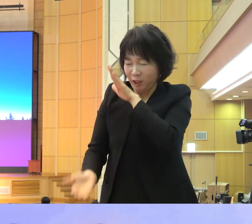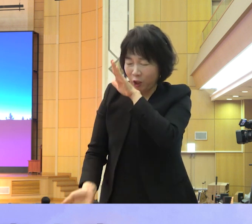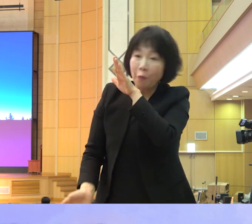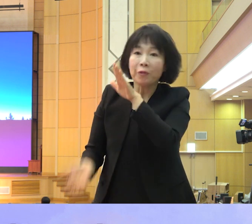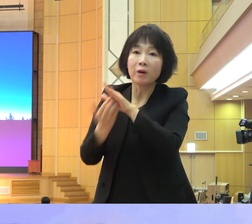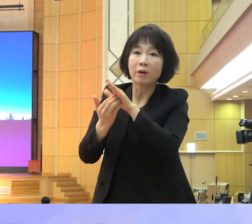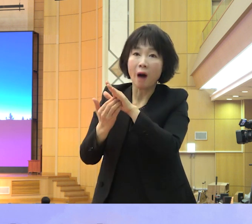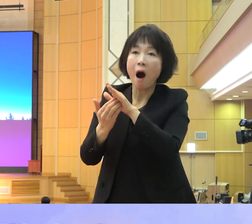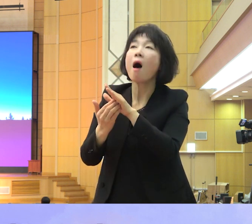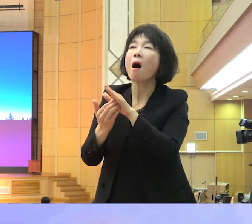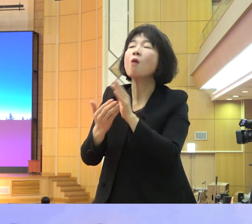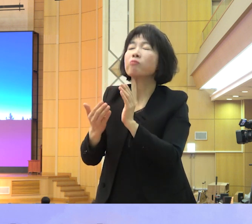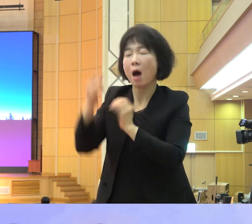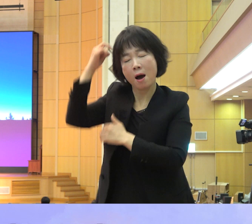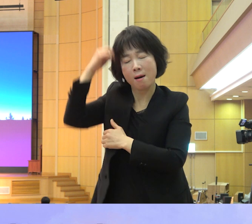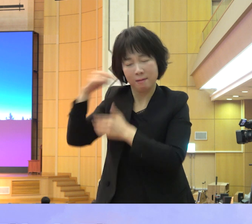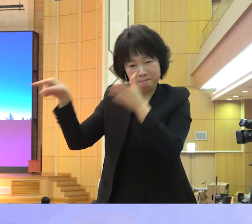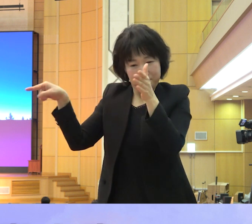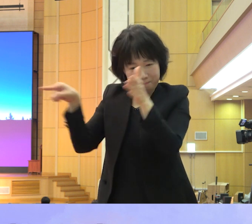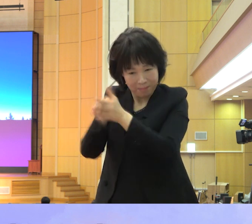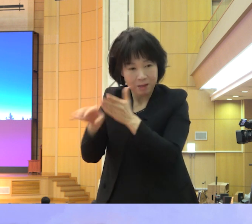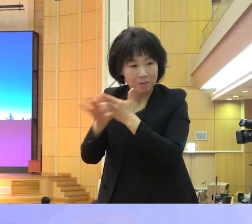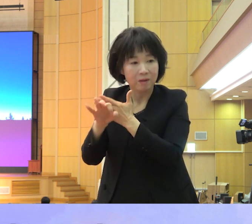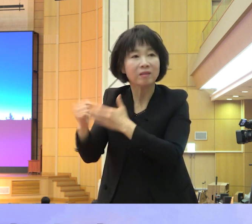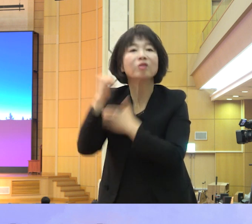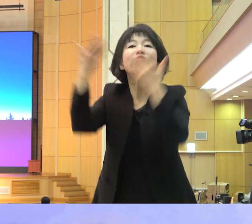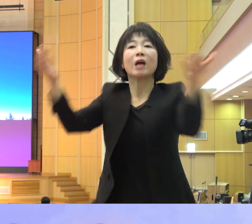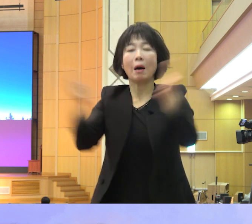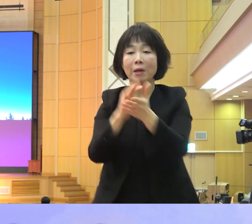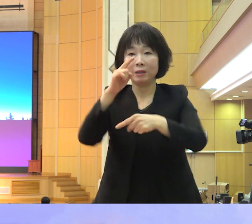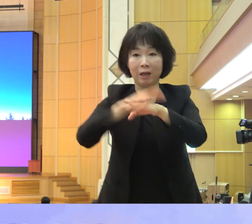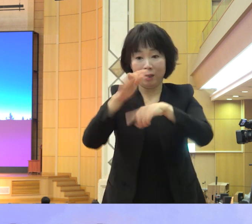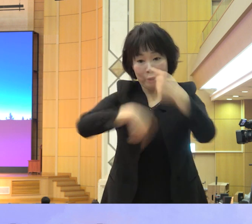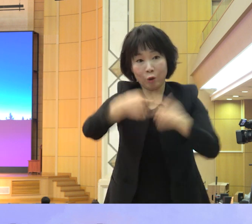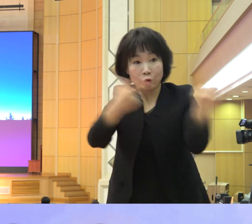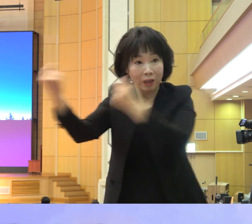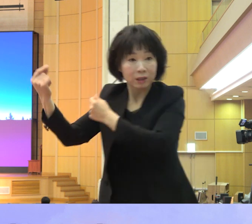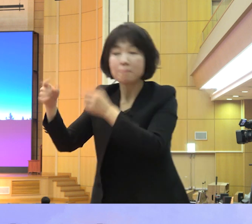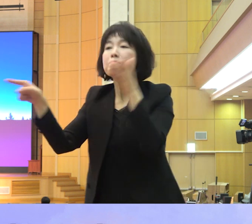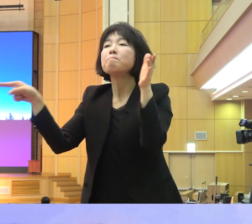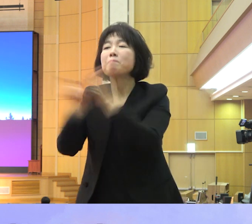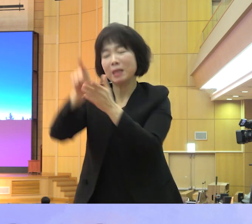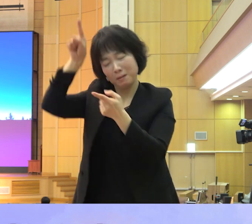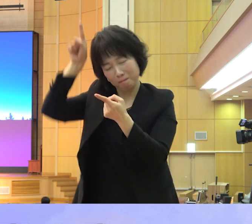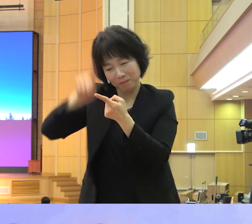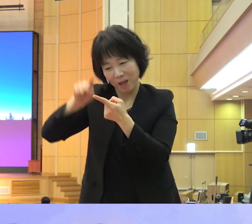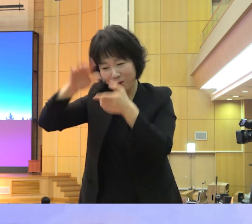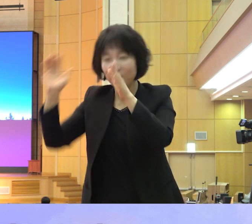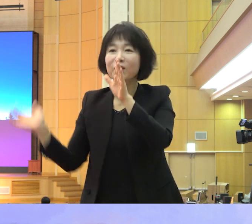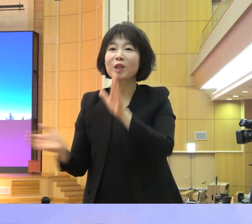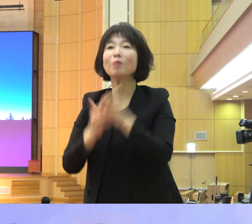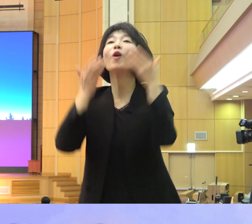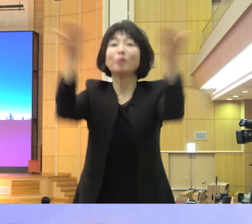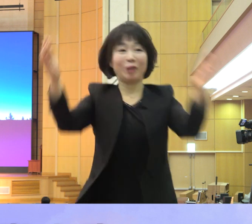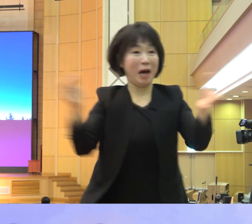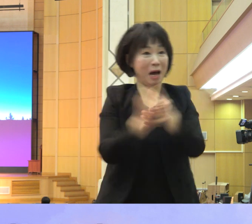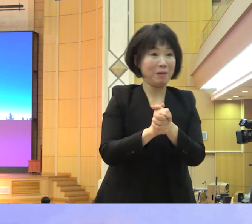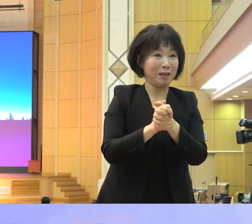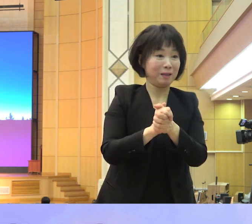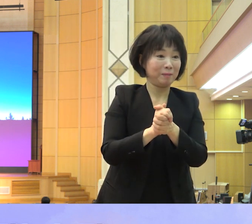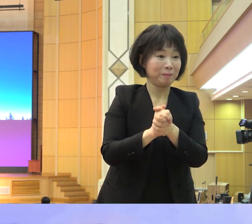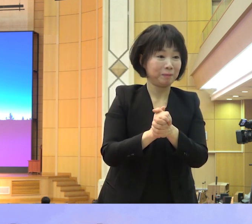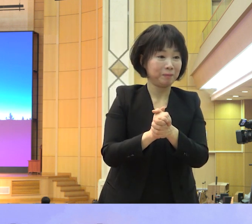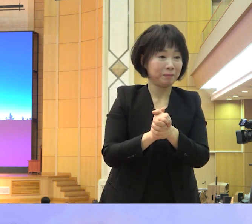주님이라고 믿을 때 능력이 역사하는 것입니다. 따라합시다. 믿음대로 될지어다. 능력의